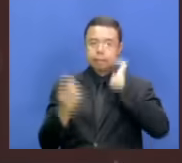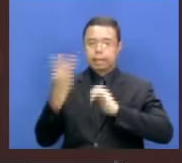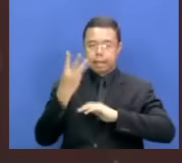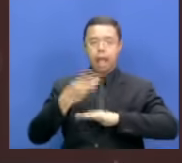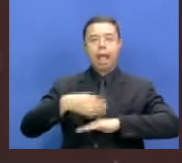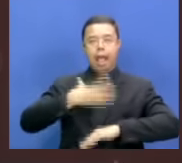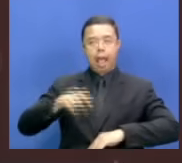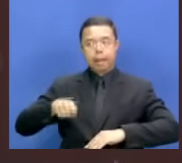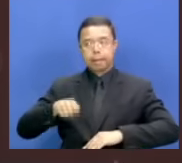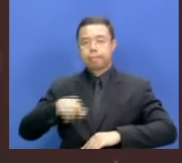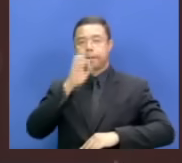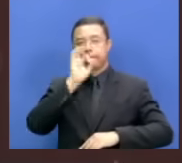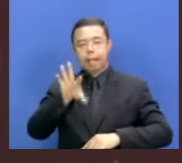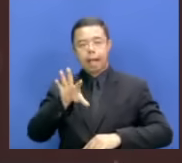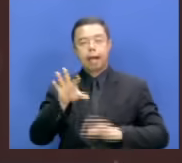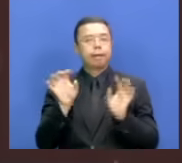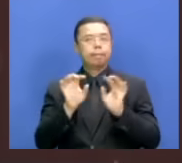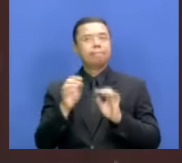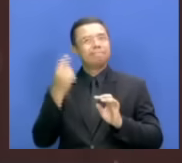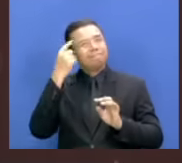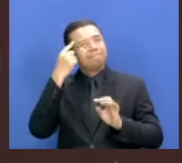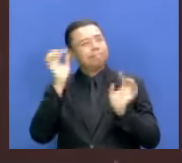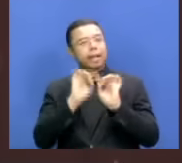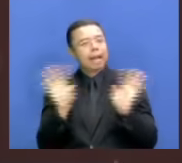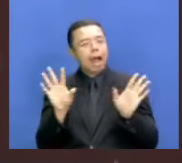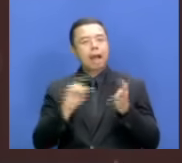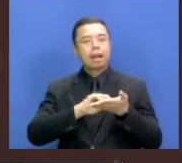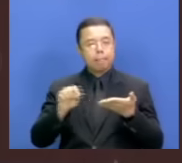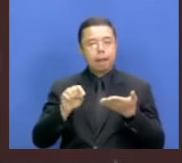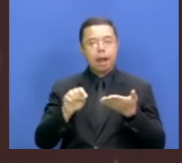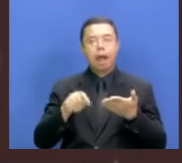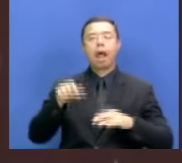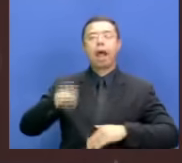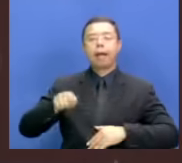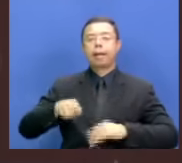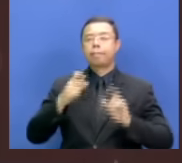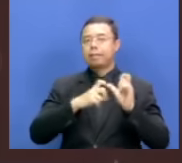mengajukan pendapat berbeda atau Opin yaitu Hakim Mahkamah